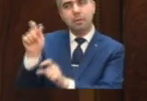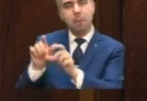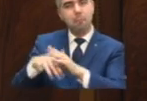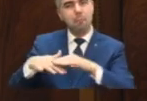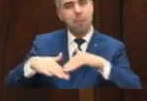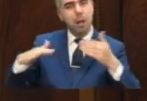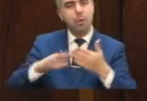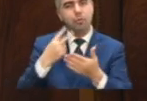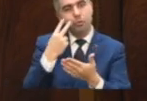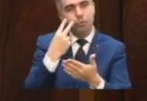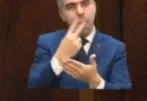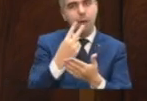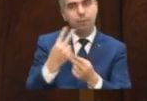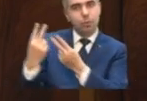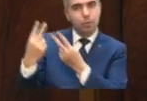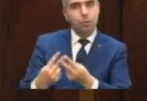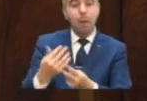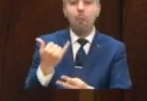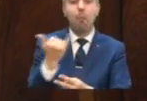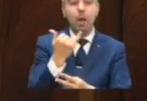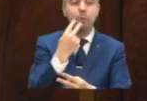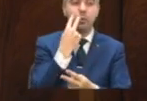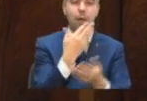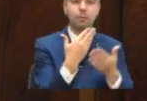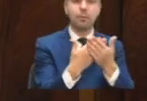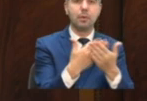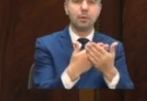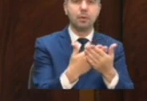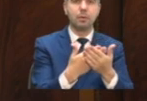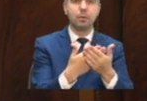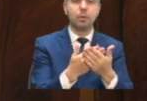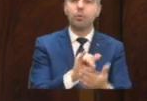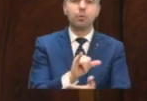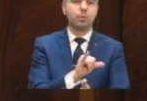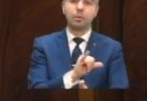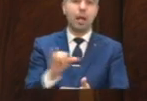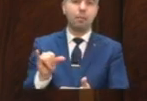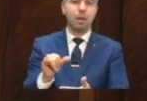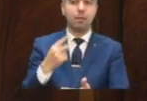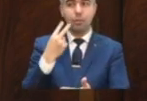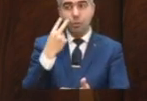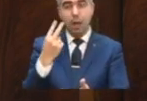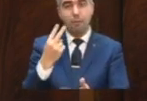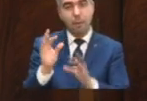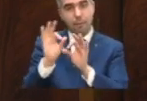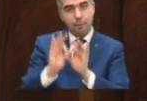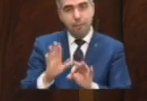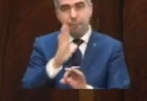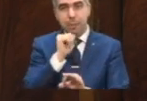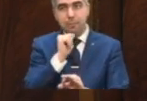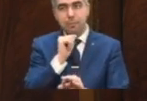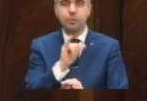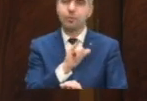يجيو يشوفوا، راه مهم نشوفوه، ومستحيل أننا نعرفوا هذا الشيء كيفاش داير إلا ما لمسناش